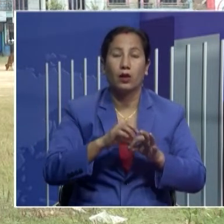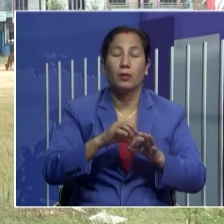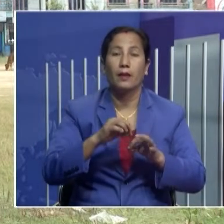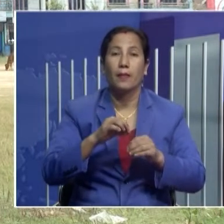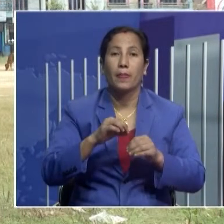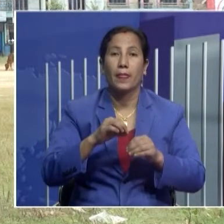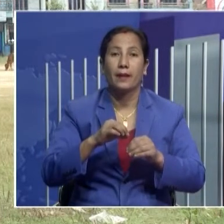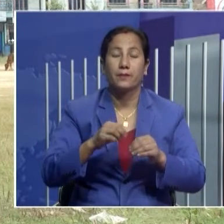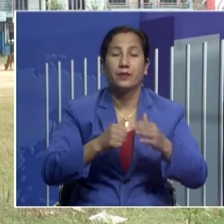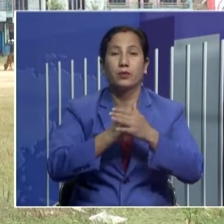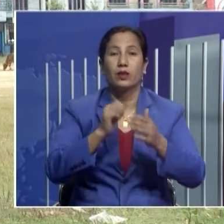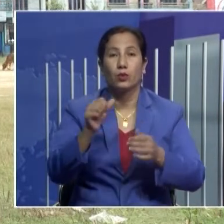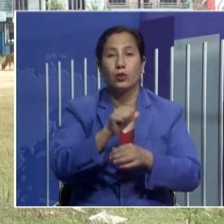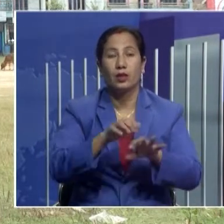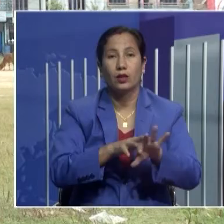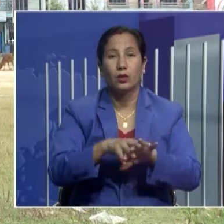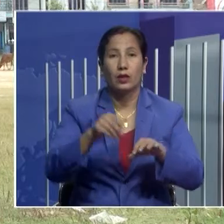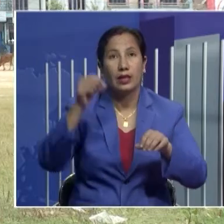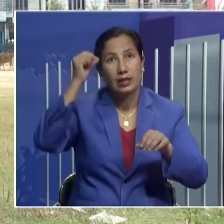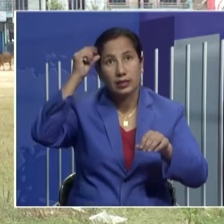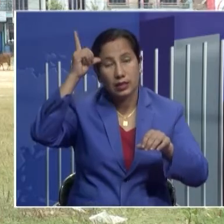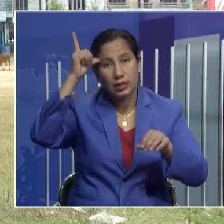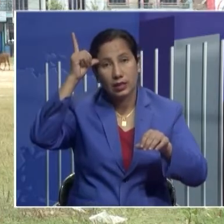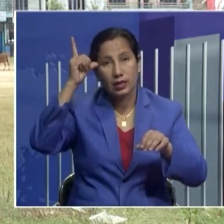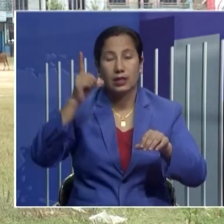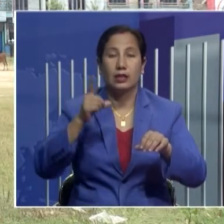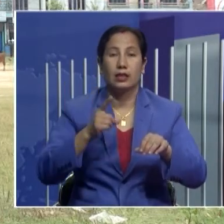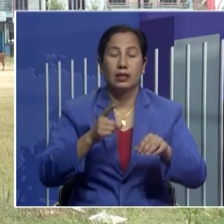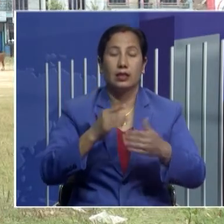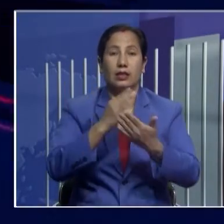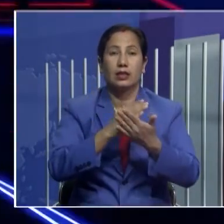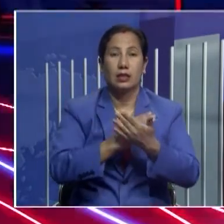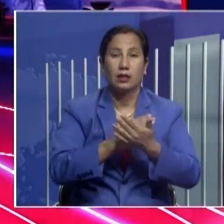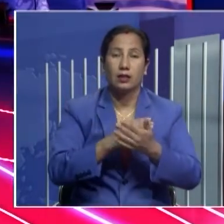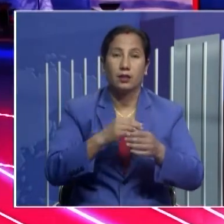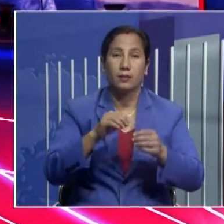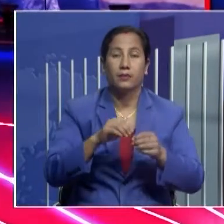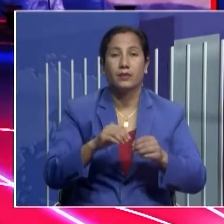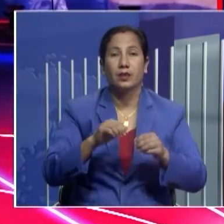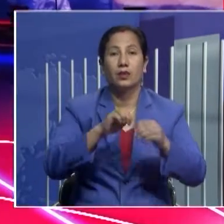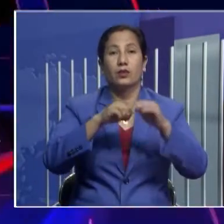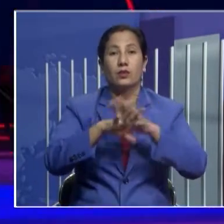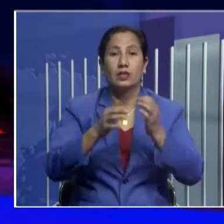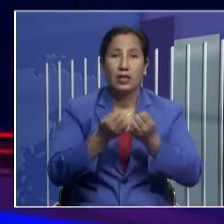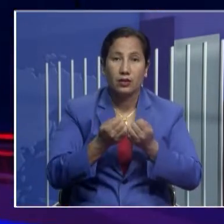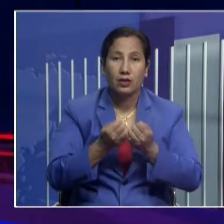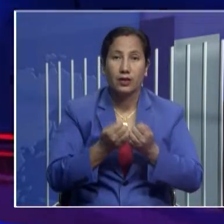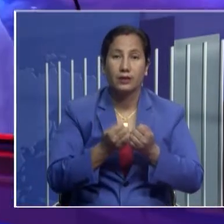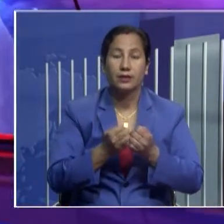लेभलसम्म पुगेर उनीहरूलाई चाहिँ चेतनामूलक कार्यक्रमहरू ओरिएन्टेसन कार्यक्रमहरू चलाउने।